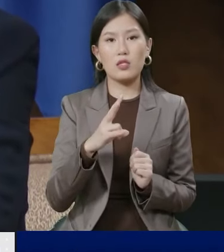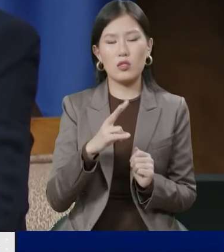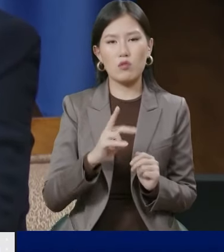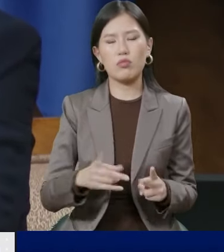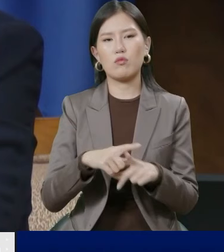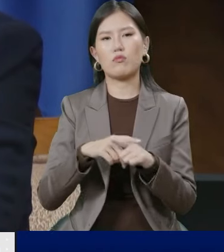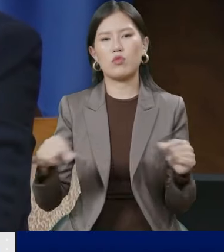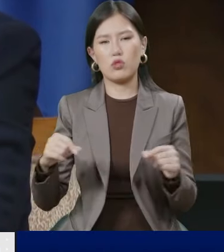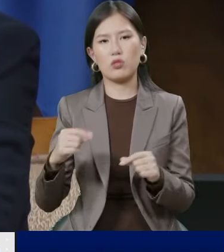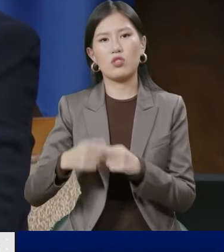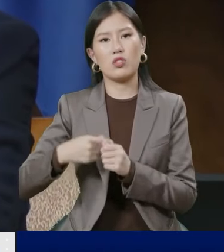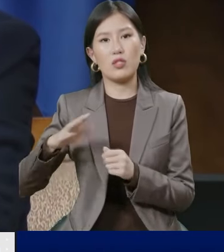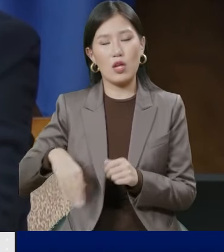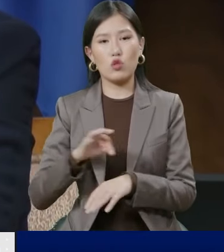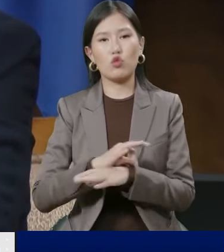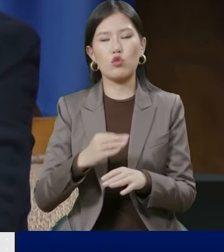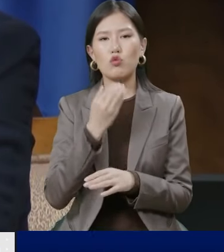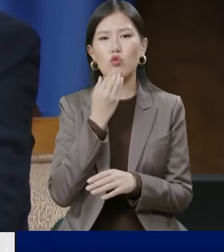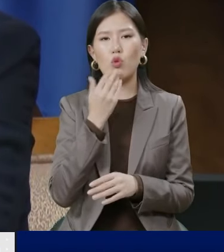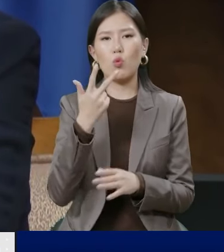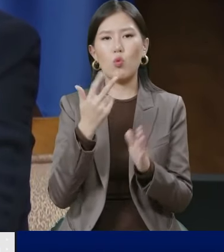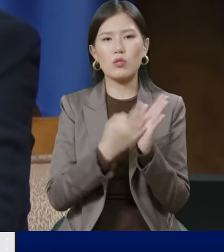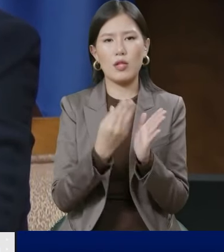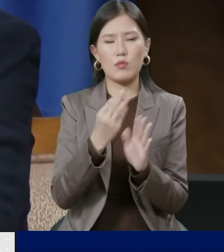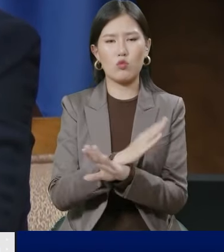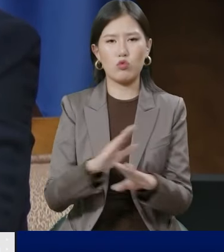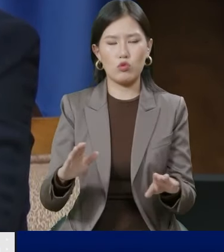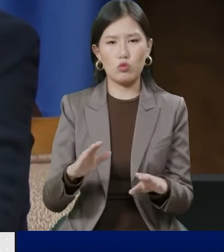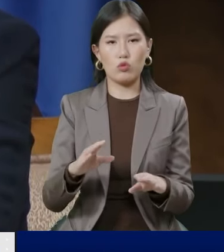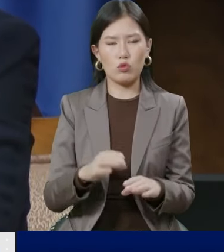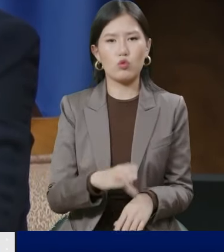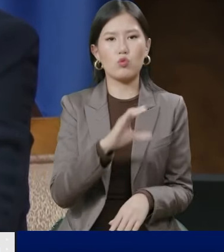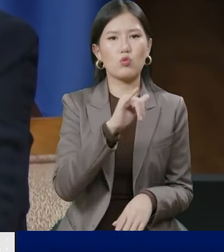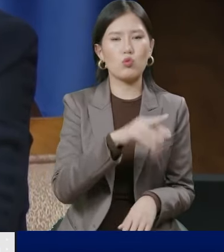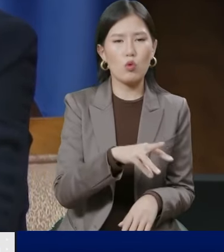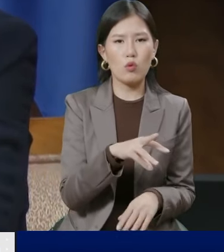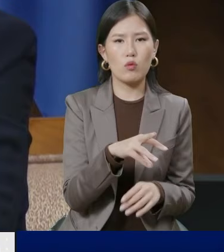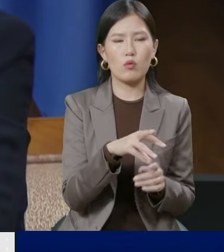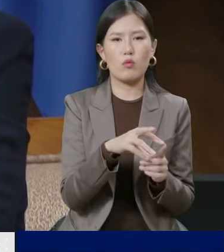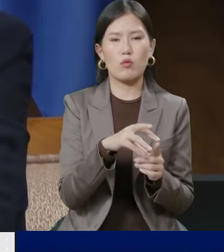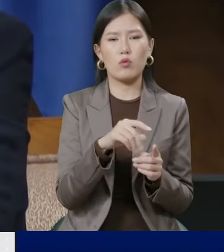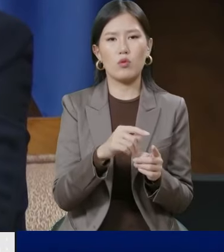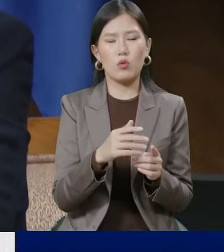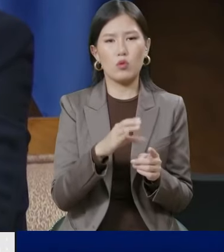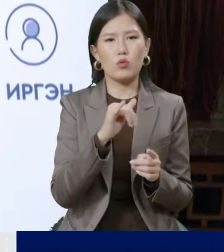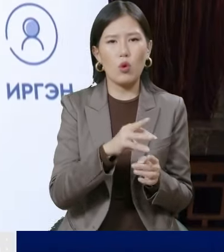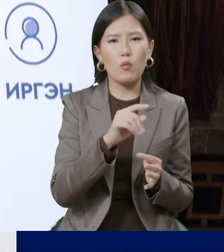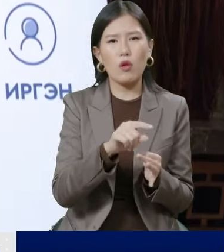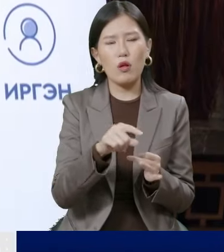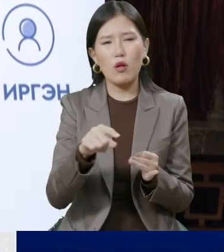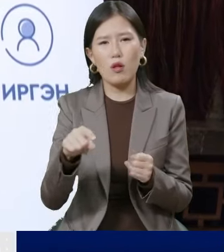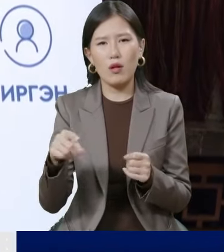ерөөсөө 38 төсөл шинээр эхэлнэ. 38 төсөл. Тэгэхээр сум жалга гэдэг үзлээр юм зүйл энэ дотор байхгүй болов уу гэж ингэж бодож